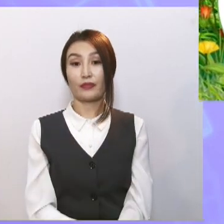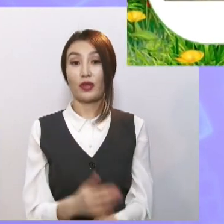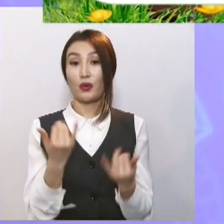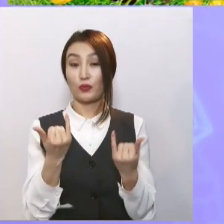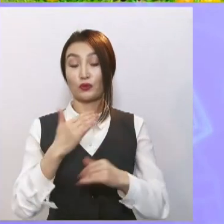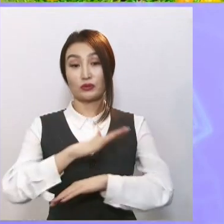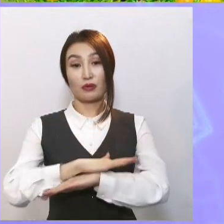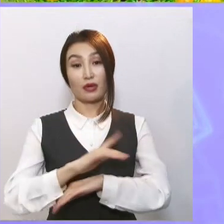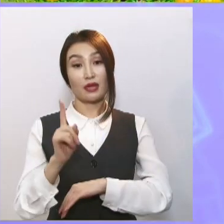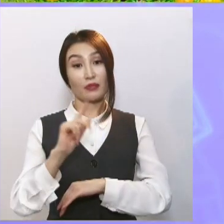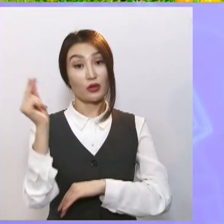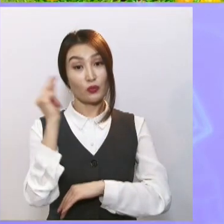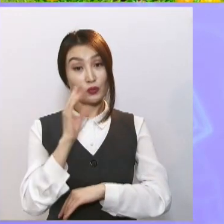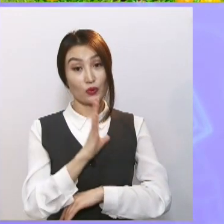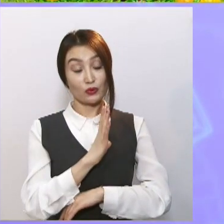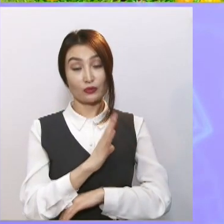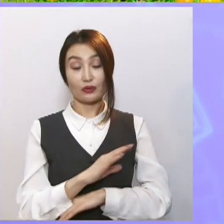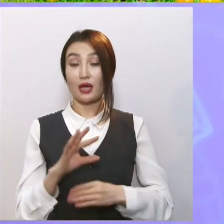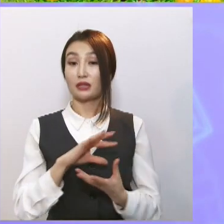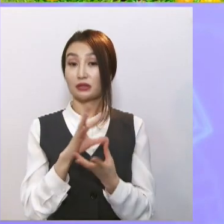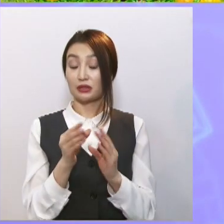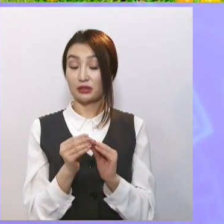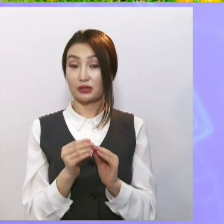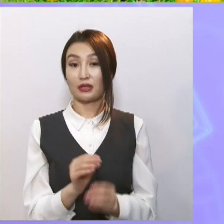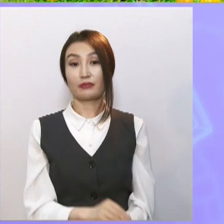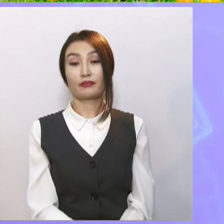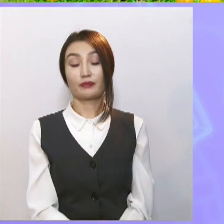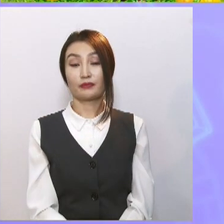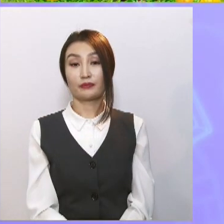Бүгүн сабакта эмнелерди үйрөндүк? Жыйынтыктап көрөлү.